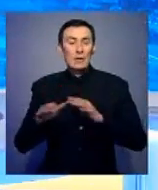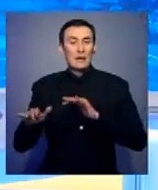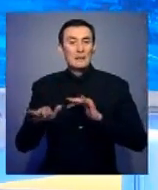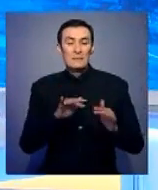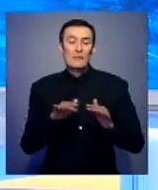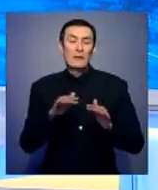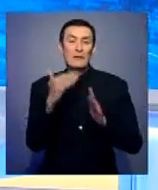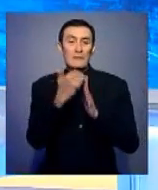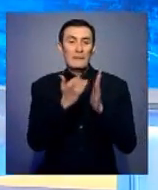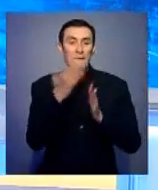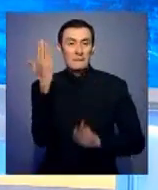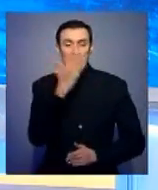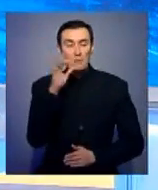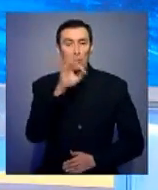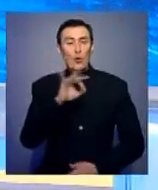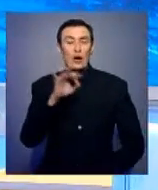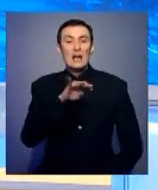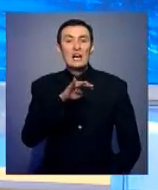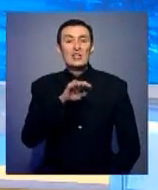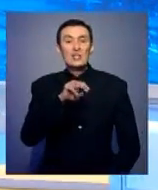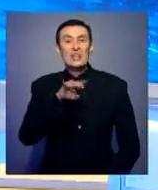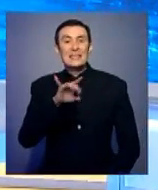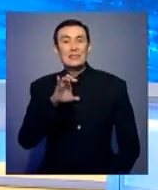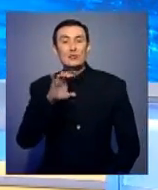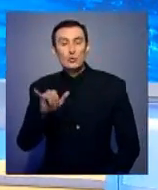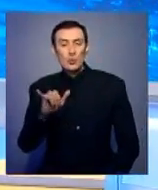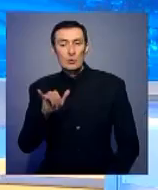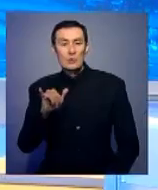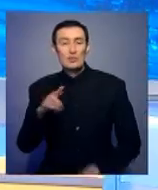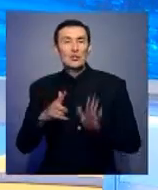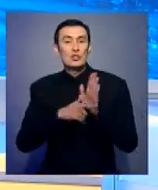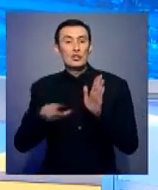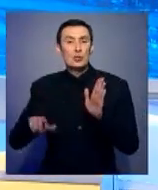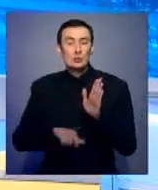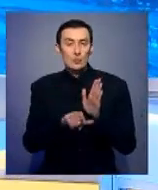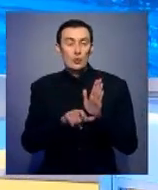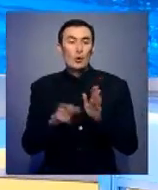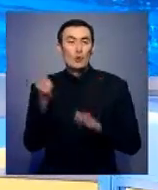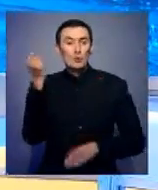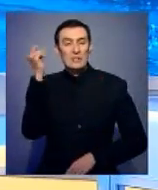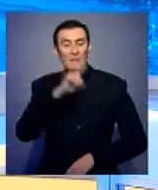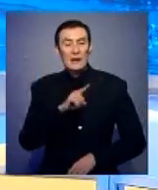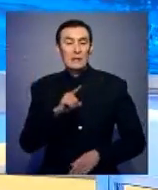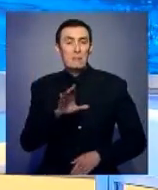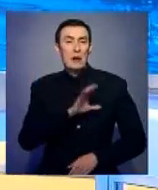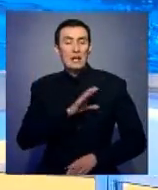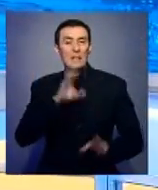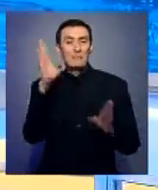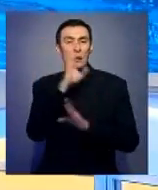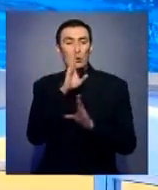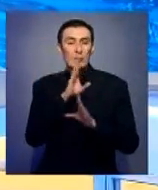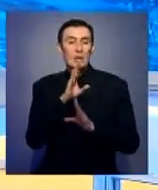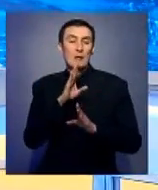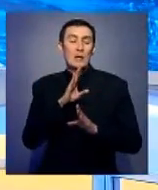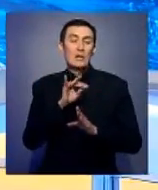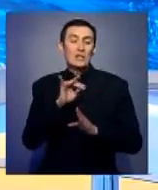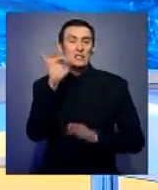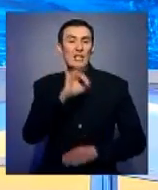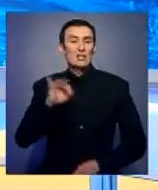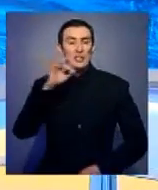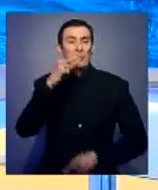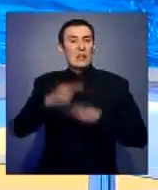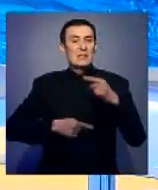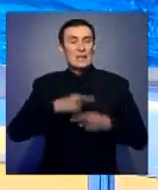ротация мини-фильма и ролика о Жетысу. Планируется, что рекламная кампания увеличит узнаваемость богатого природными ландшафтами и